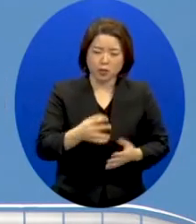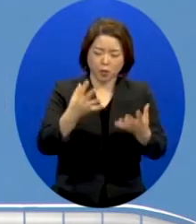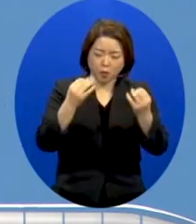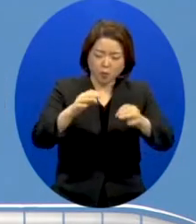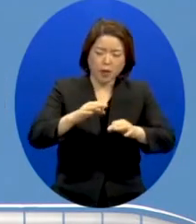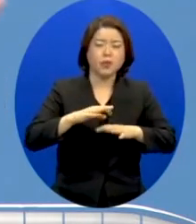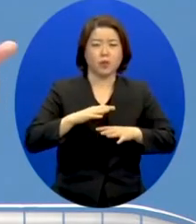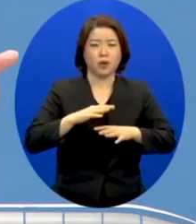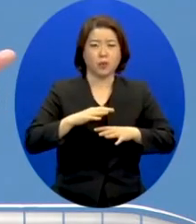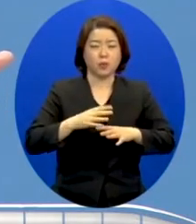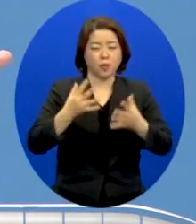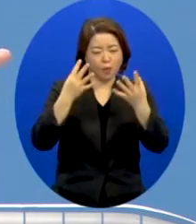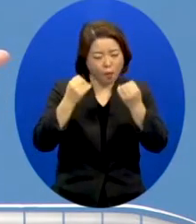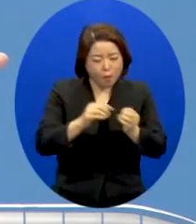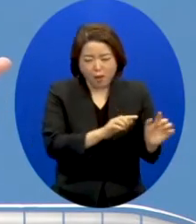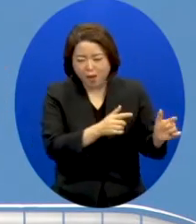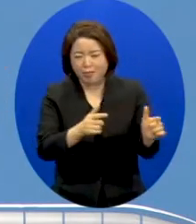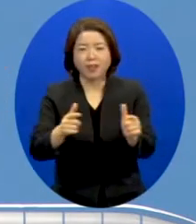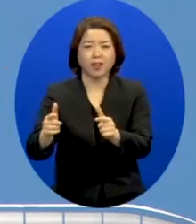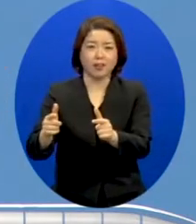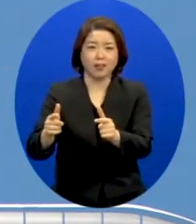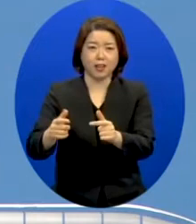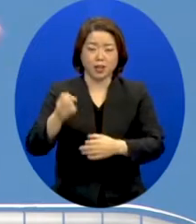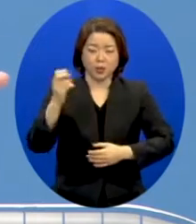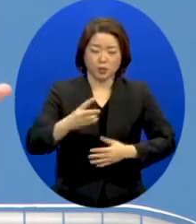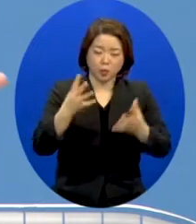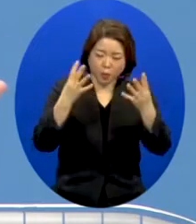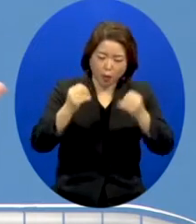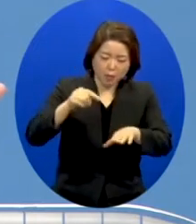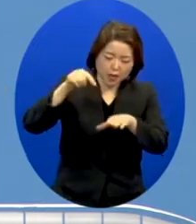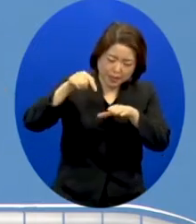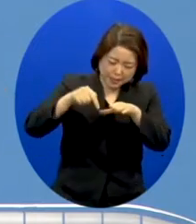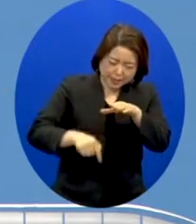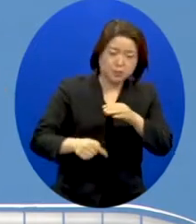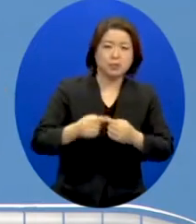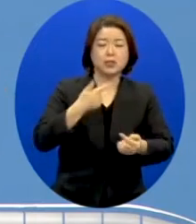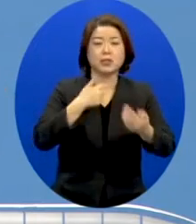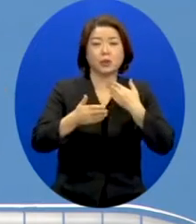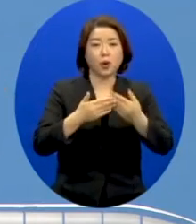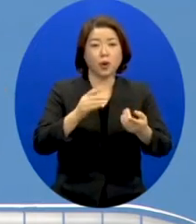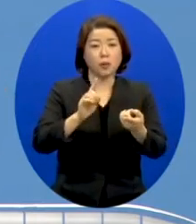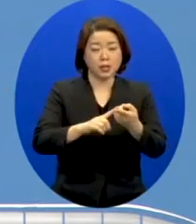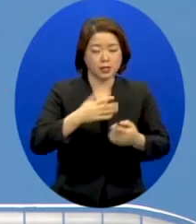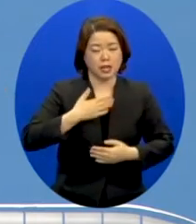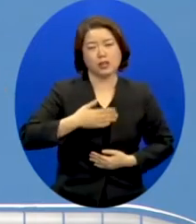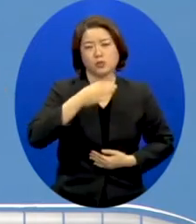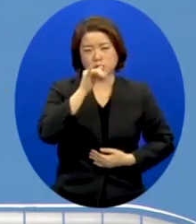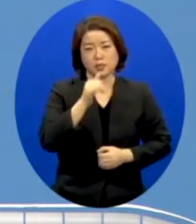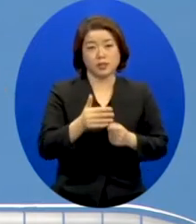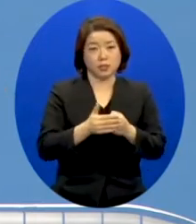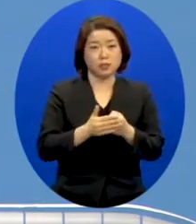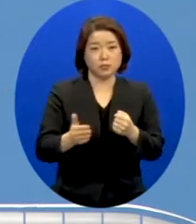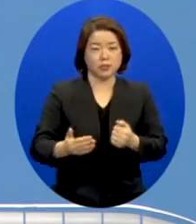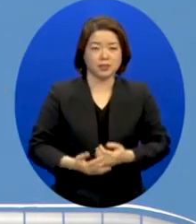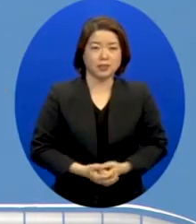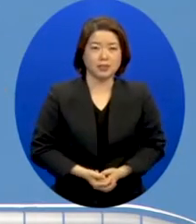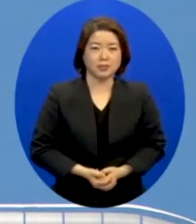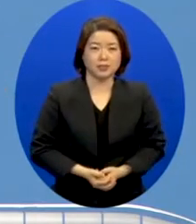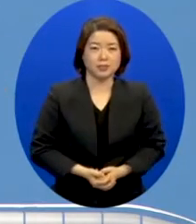얼마나 다양하며 또 얼마나 깊이 경험했는데 가 하는 것을 알 수 있었기 때문에 그렇습니다